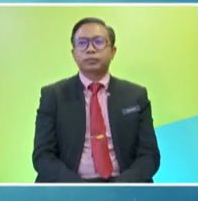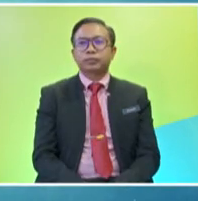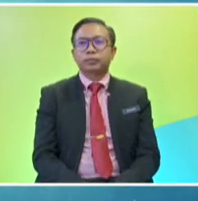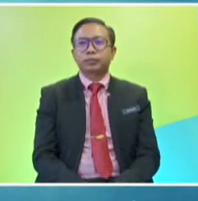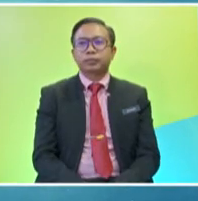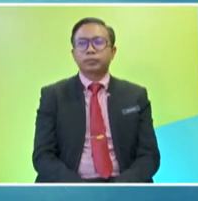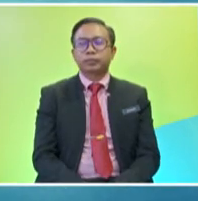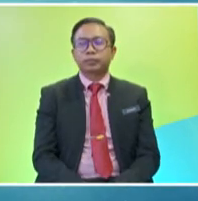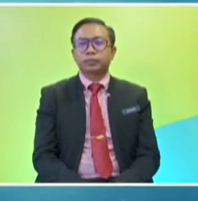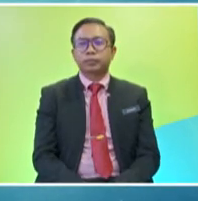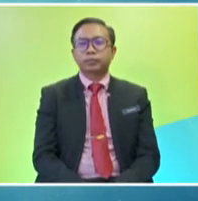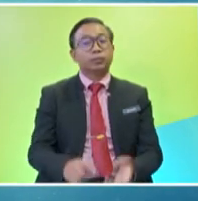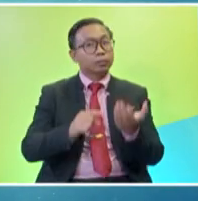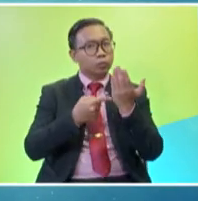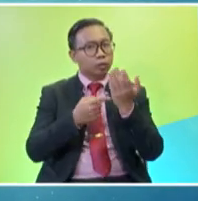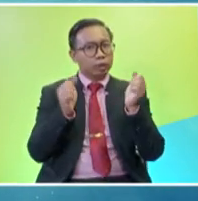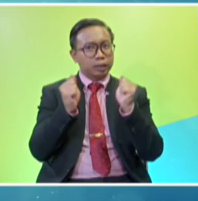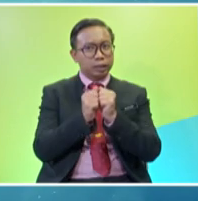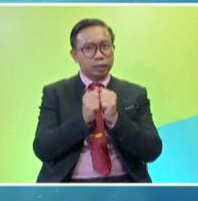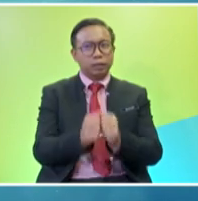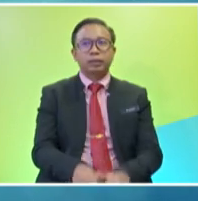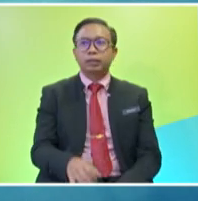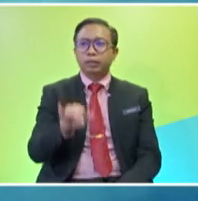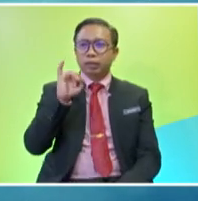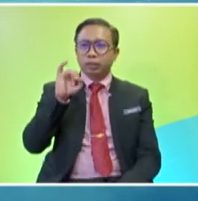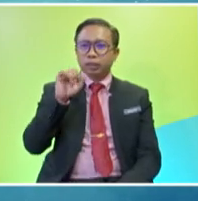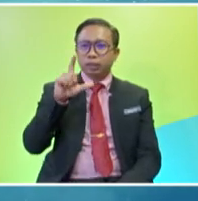Oke kita menggunakan dengan Ilham